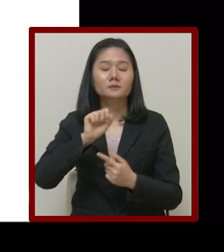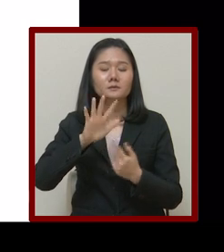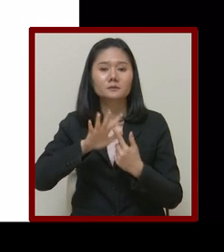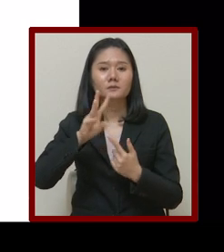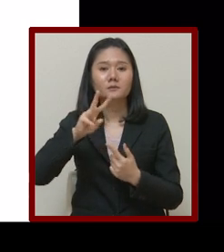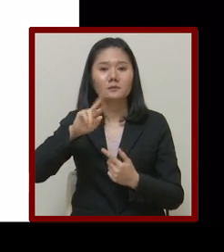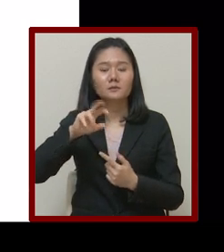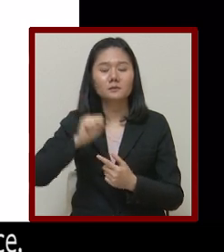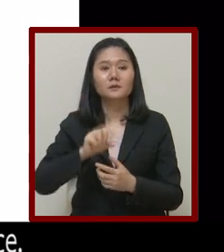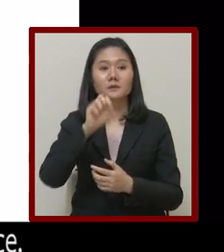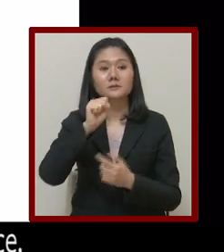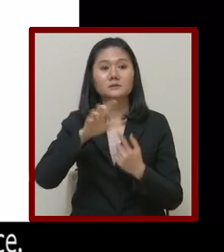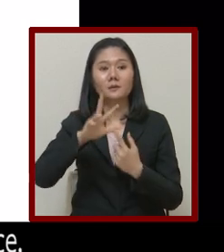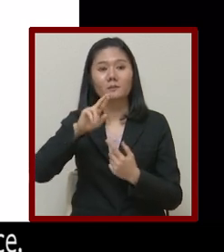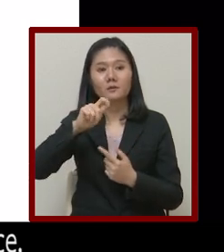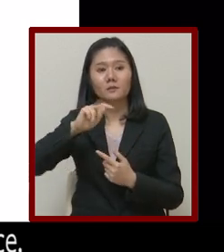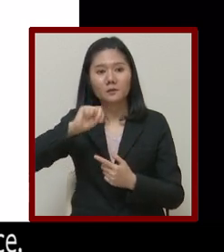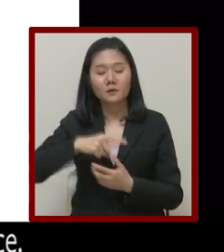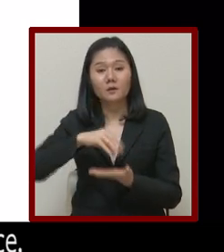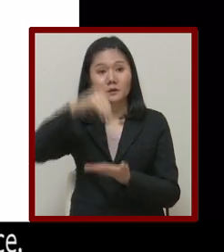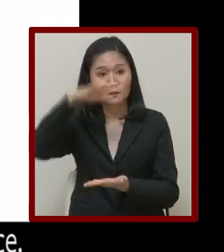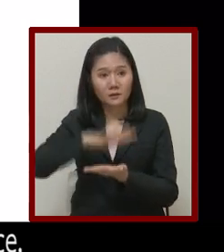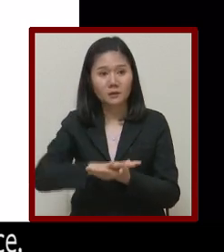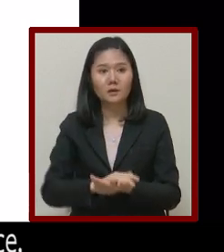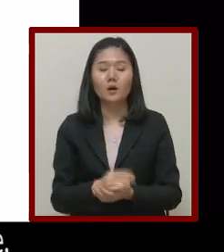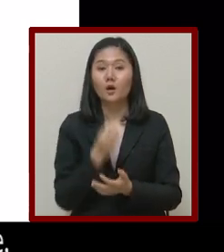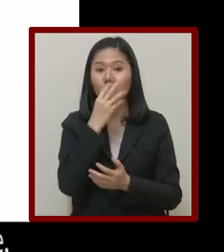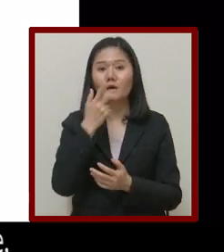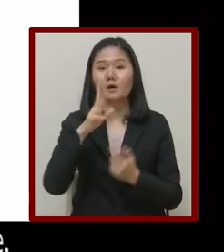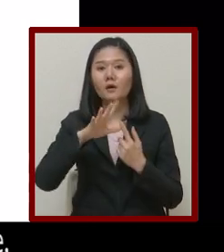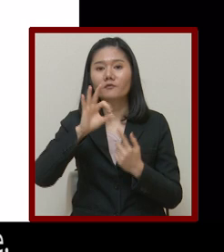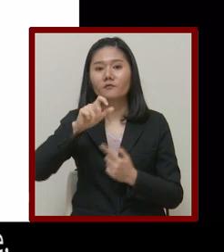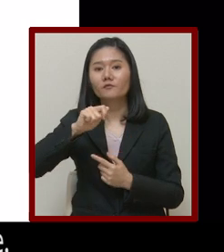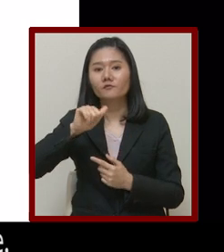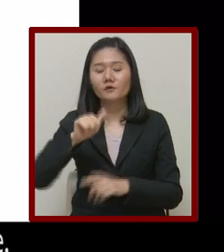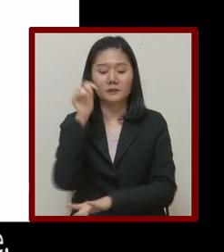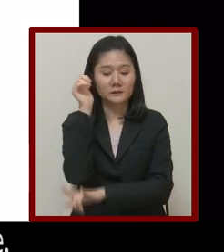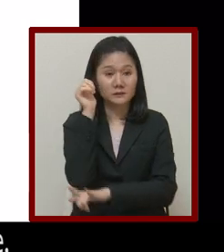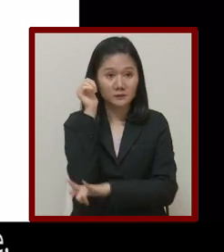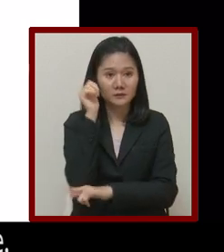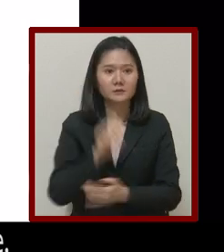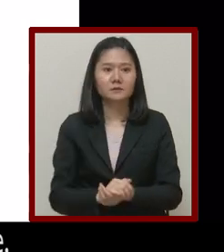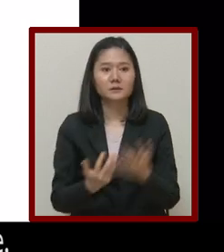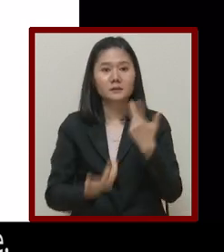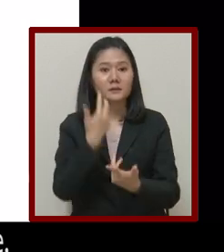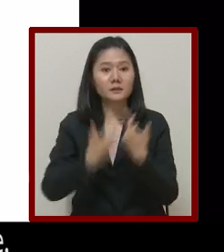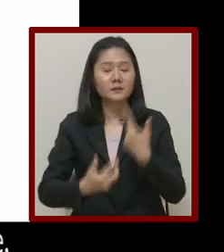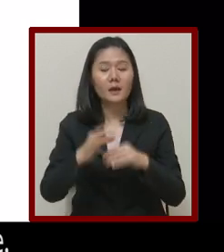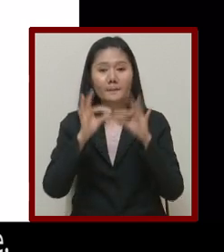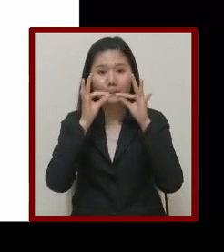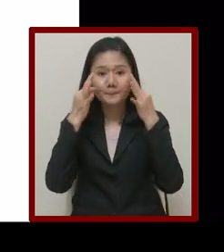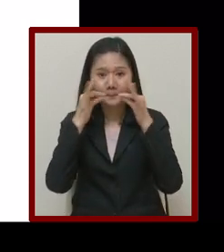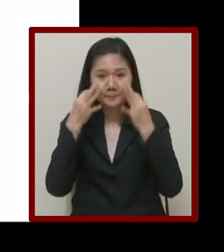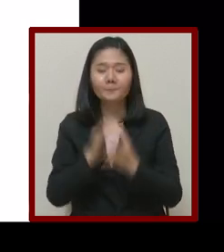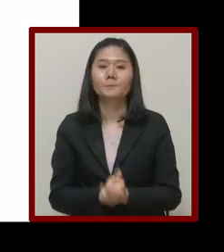อัญชันสำรองน้ำตะไคร้น้ำดอกคำฝอยน้ำขิงน้ำหญ้าหนวดแมว